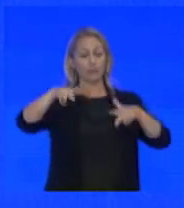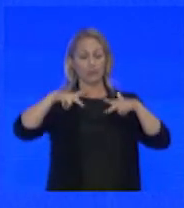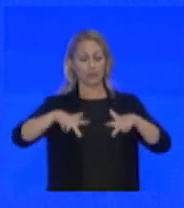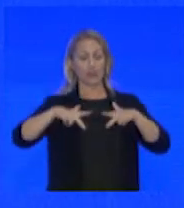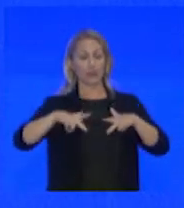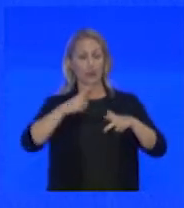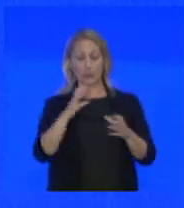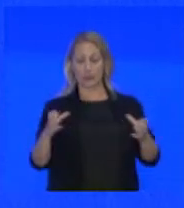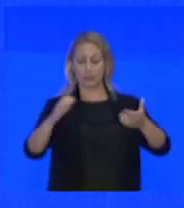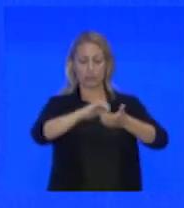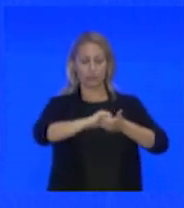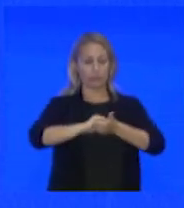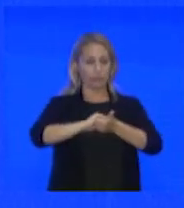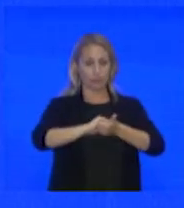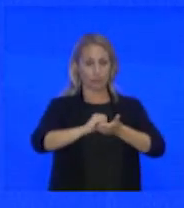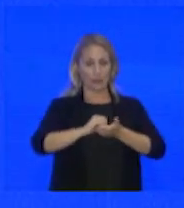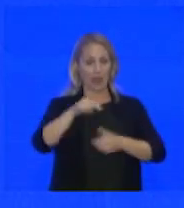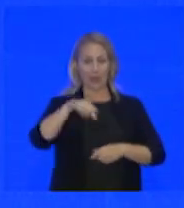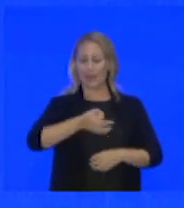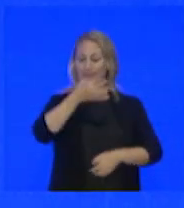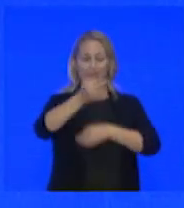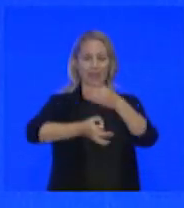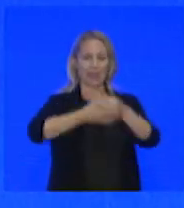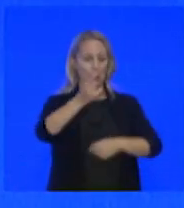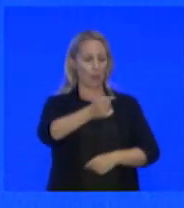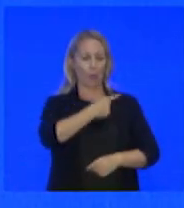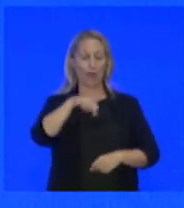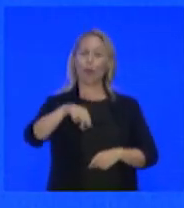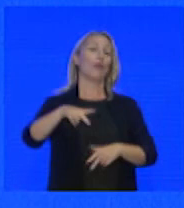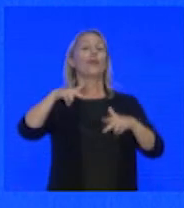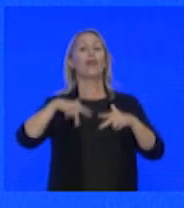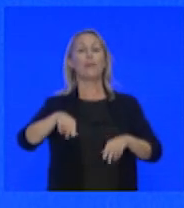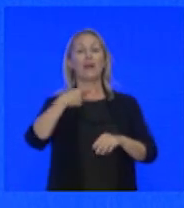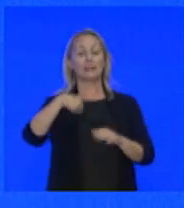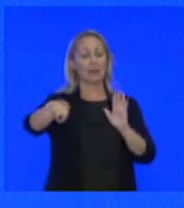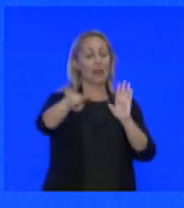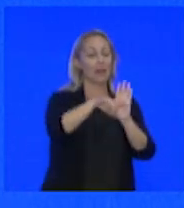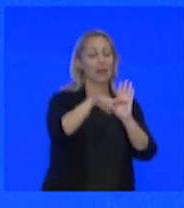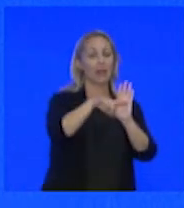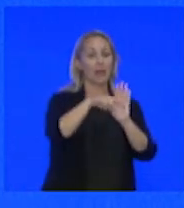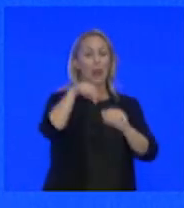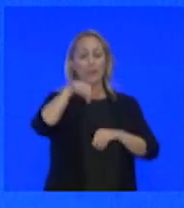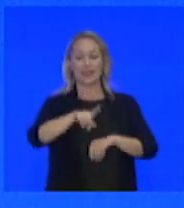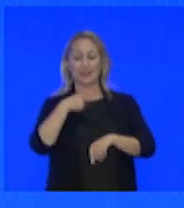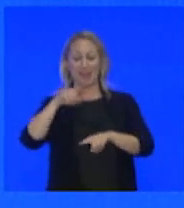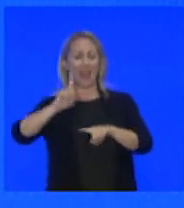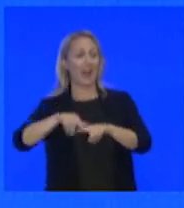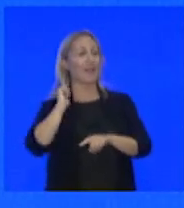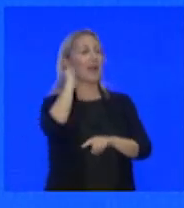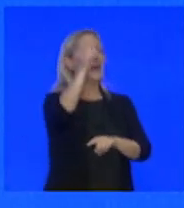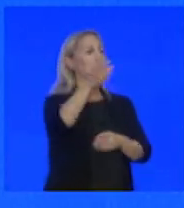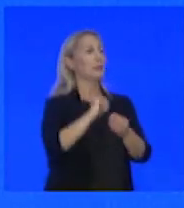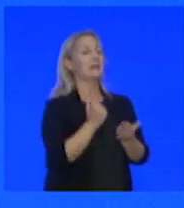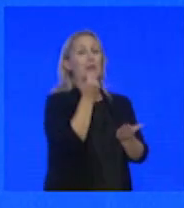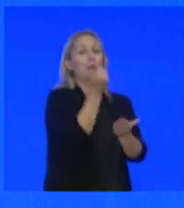Έλληνες. Δεν θα επικαλεστώ ποτέ τα μειονεκτήματά μας εκ των συνόρων και δεν θα εμφανίσω